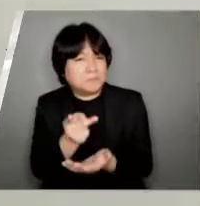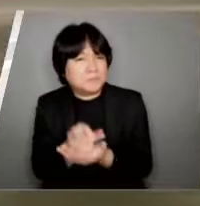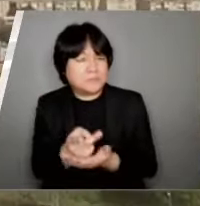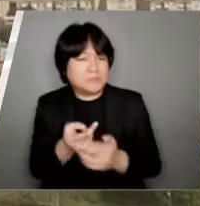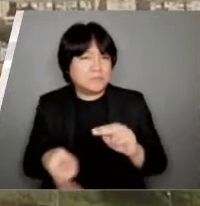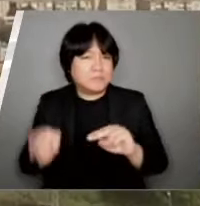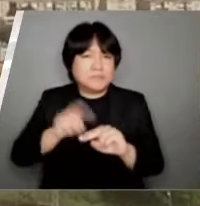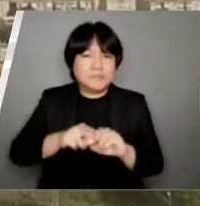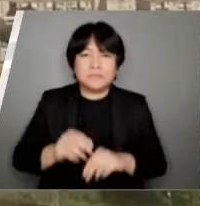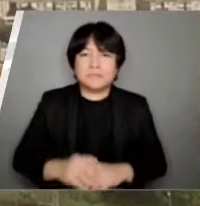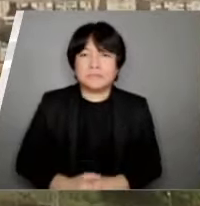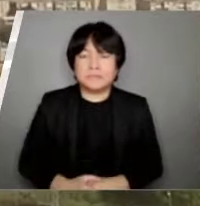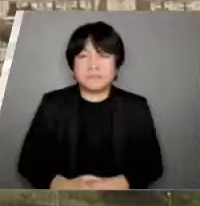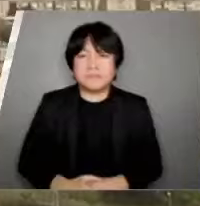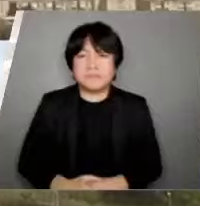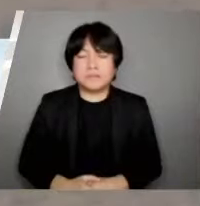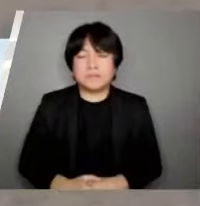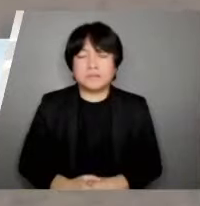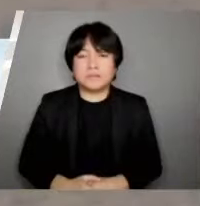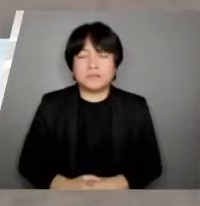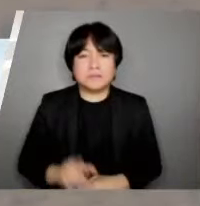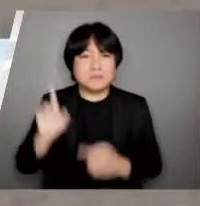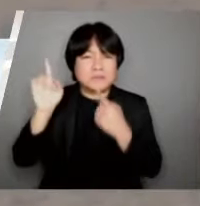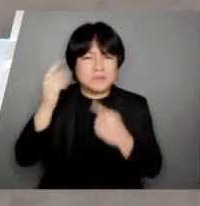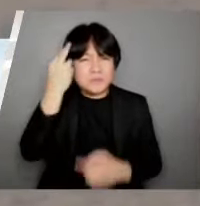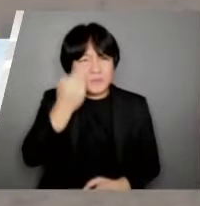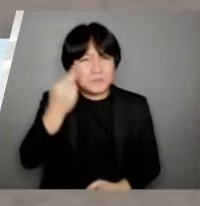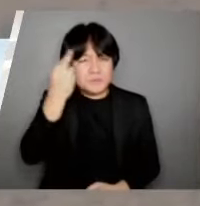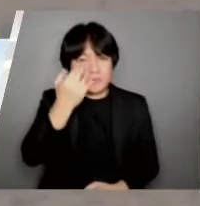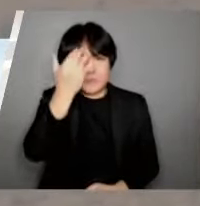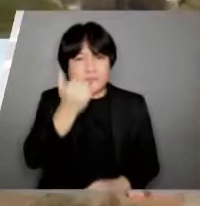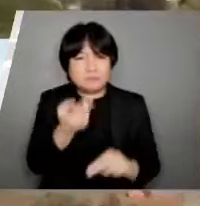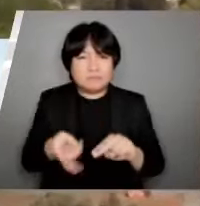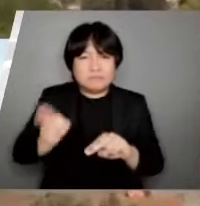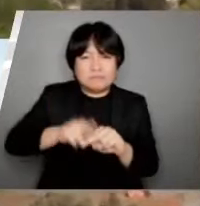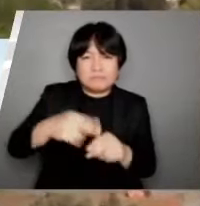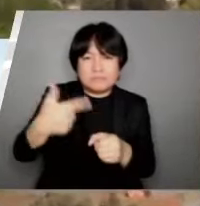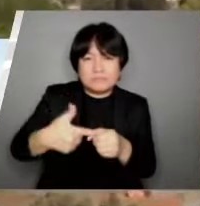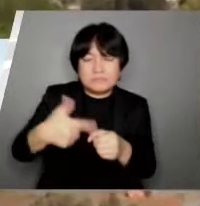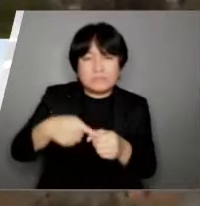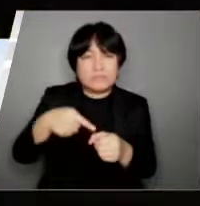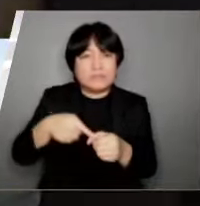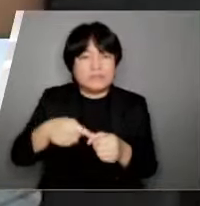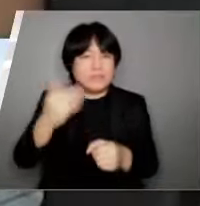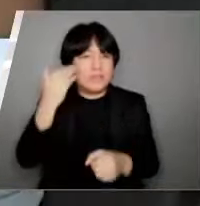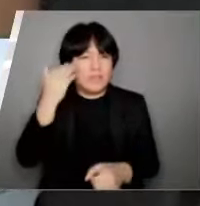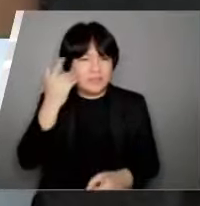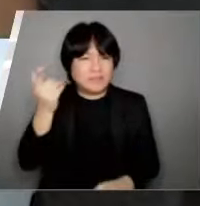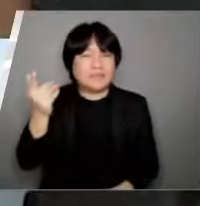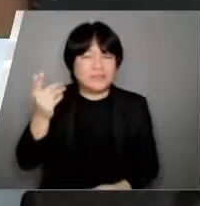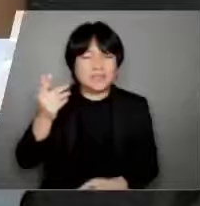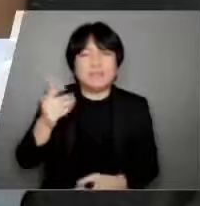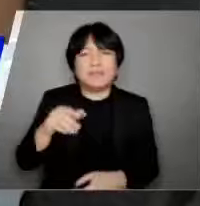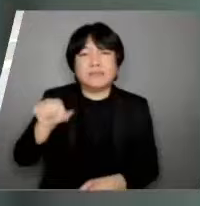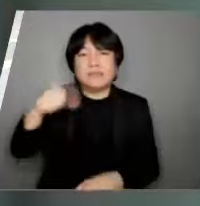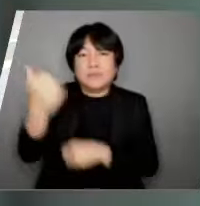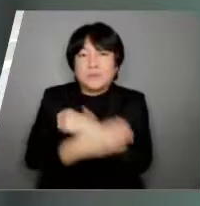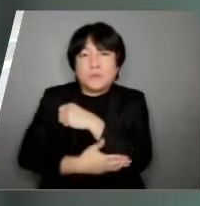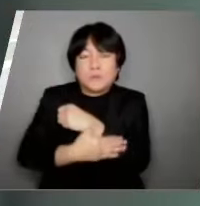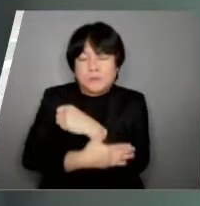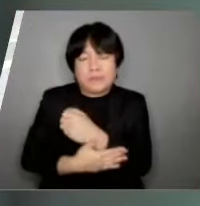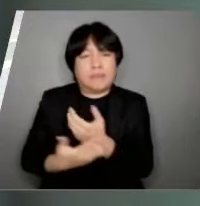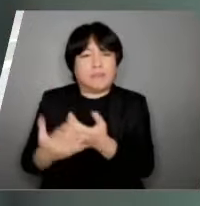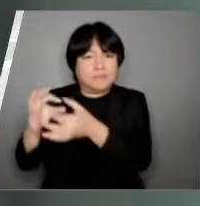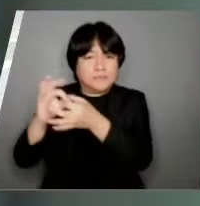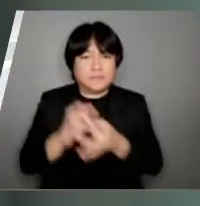OIMB, kabilang sa mga dahilan ng taas presyo ang tumataas na tensyon sa Middle East. Para sa GMA Integrated News, Mariz